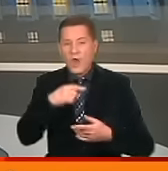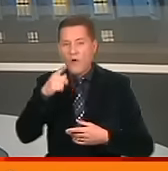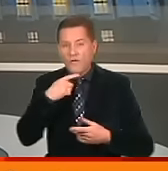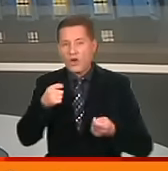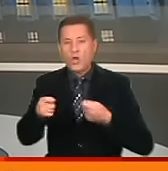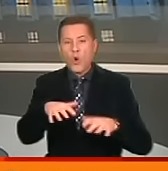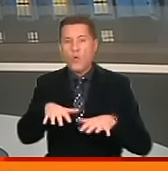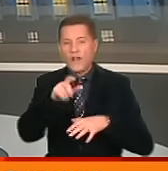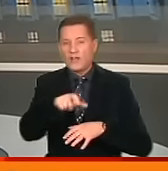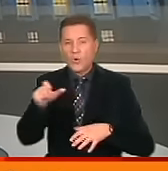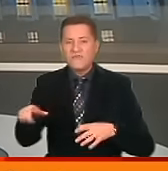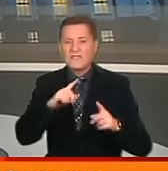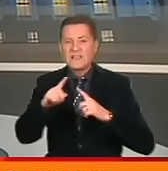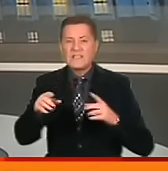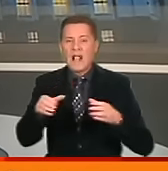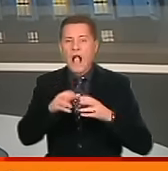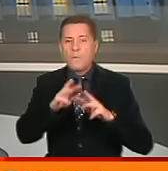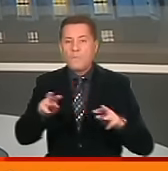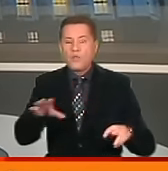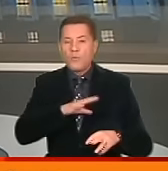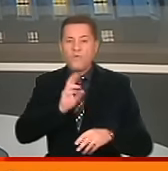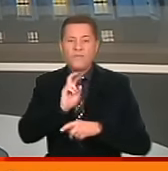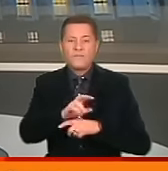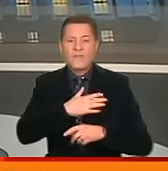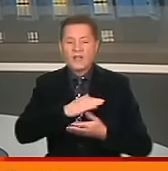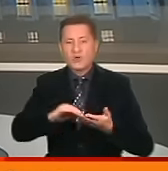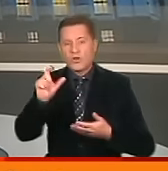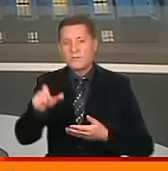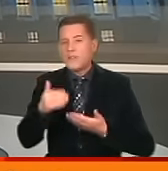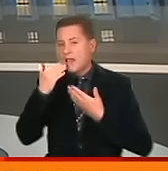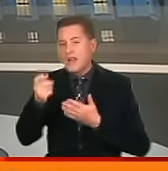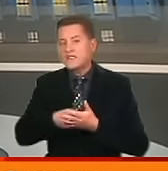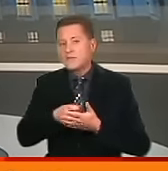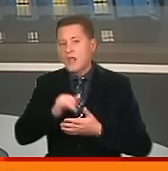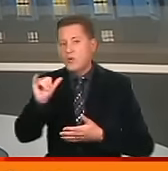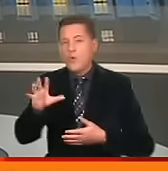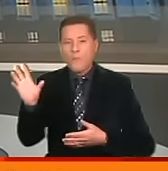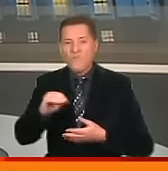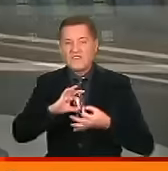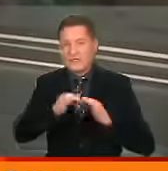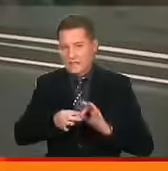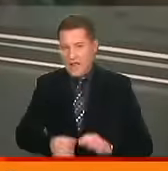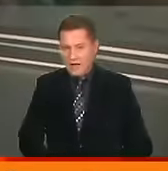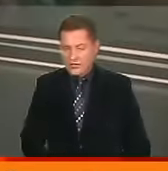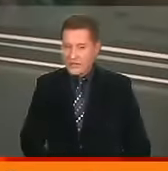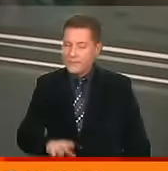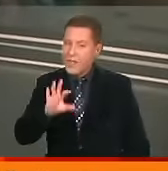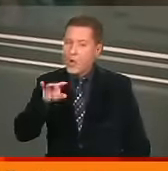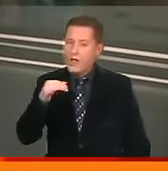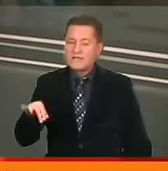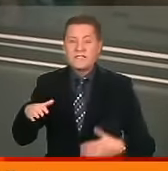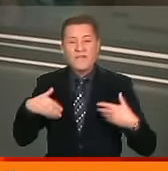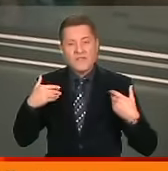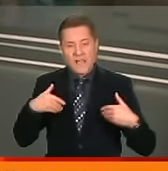урядовці. На засіданні Кабміну був і наш Олексій Сімаков. У нього розпитаємо про все детальніше. Олексію,